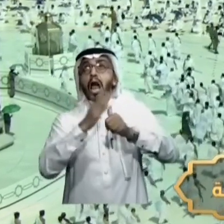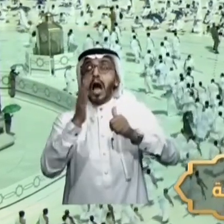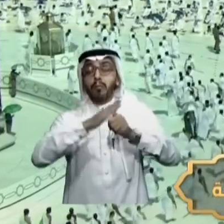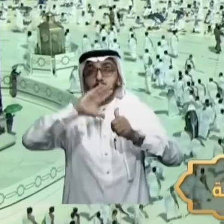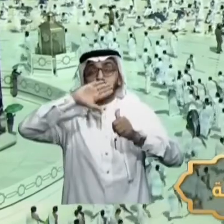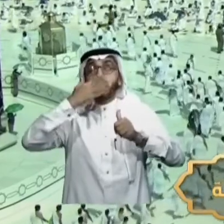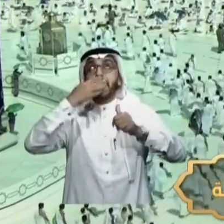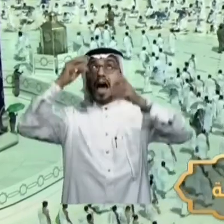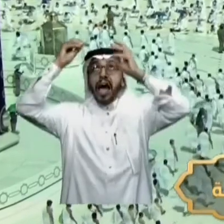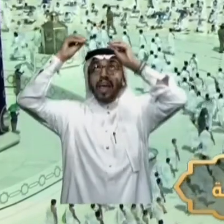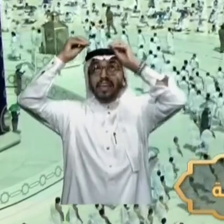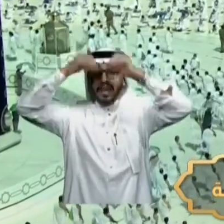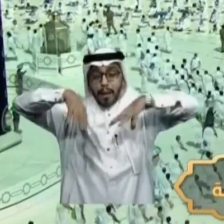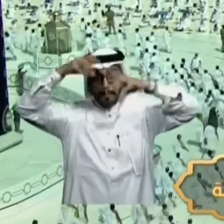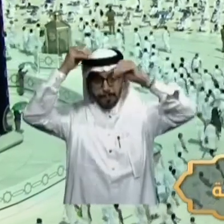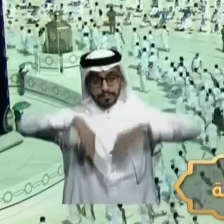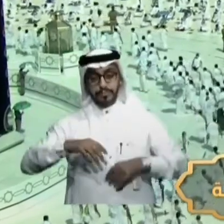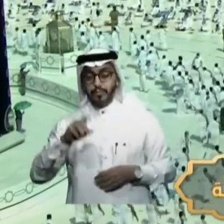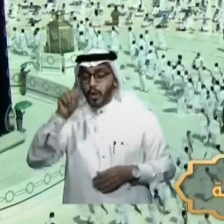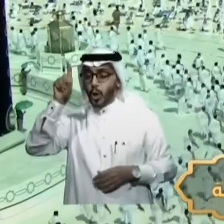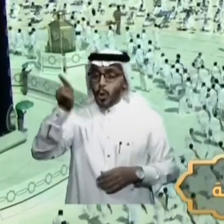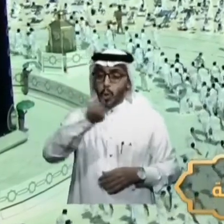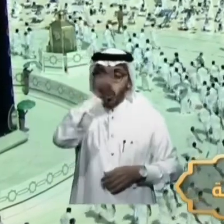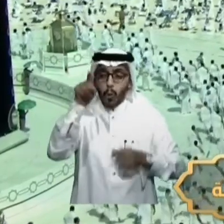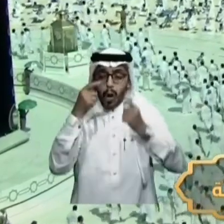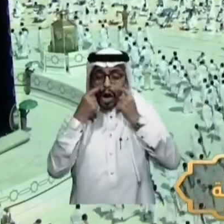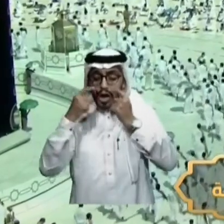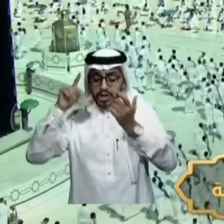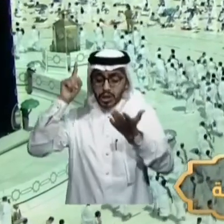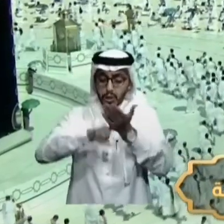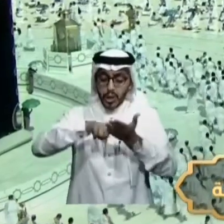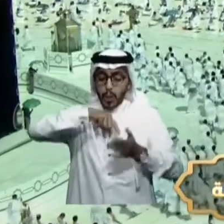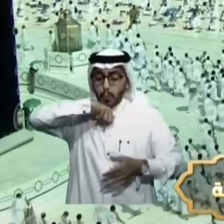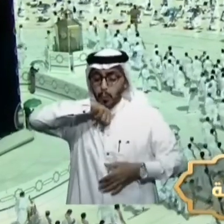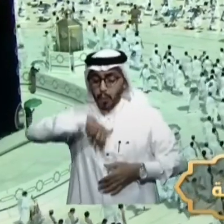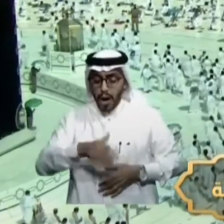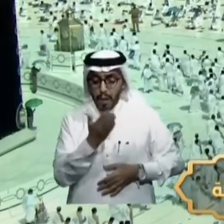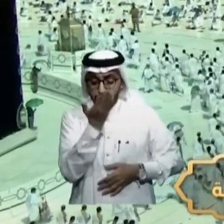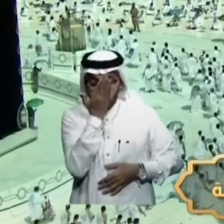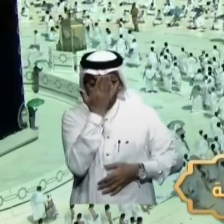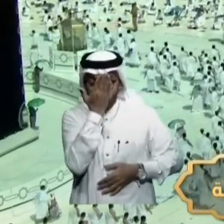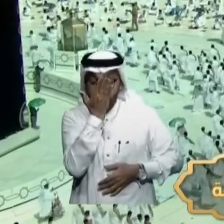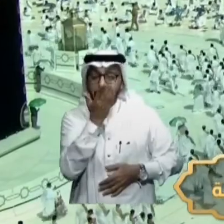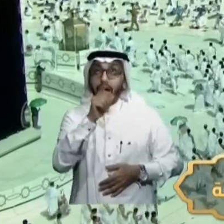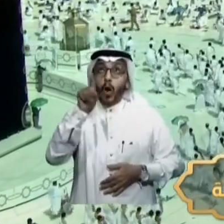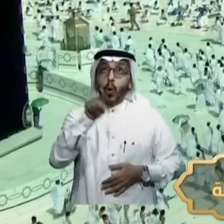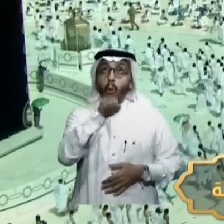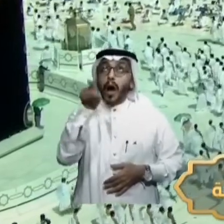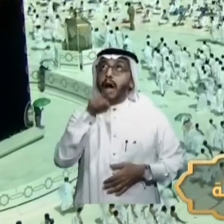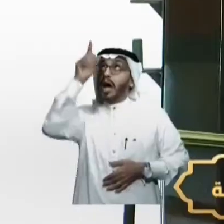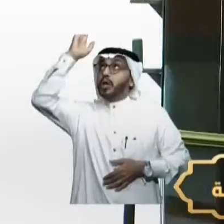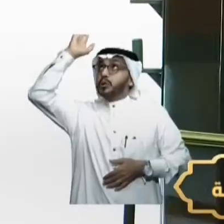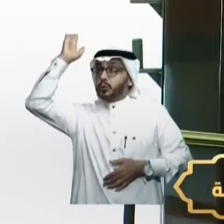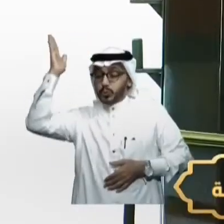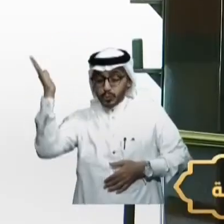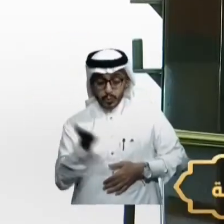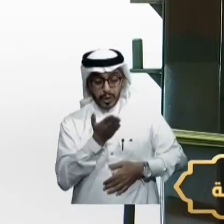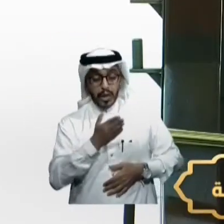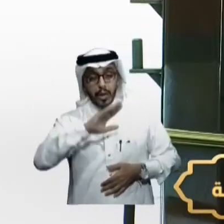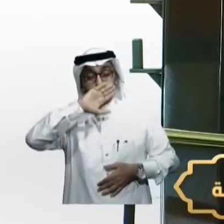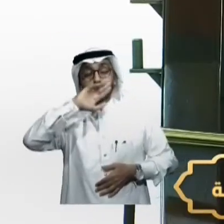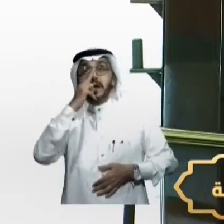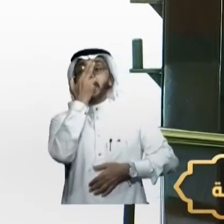مننا دفاقاً. وأشهد أن نبينا وسيدنا محمدًا عبد الله ورسوله،